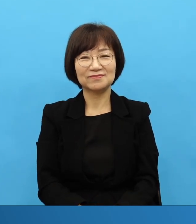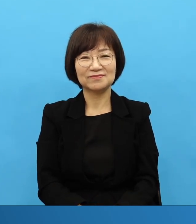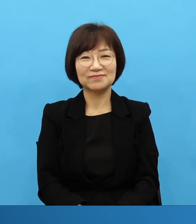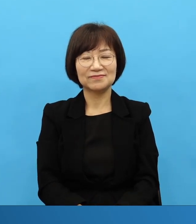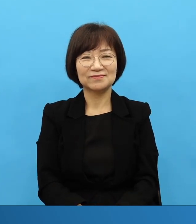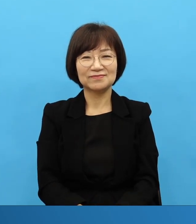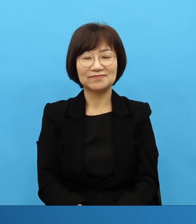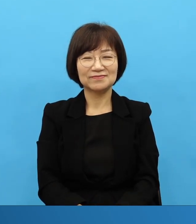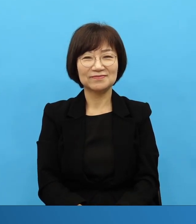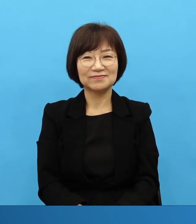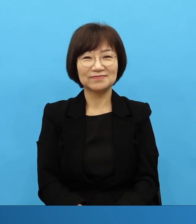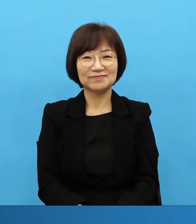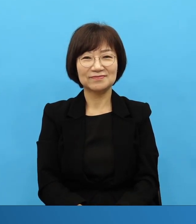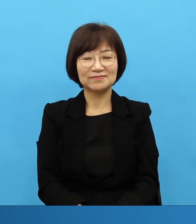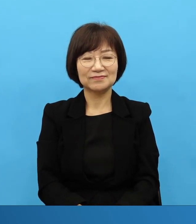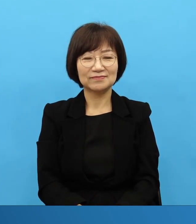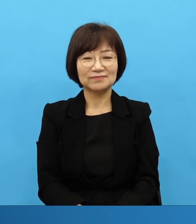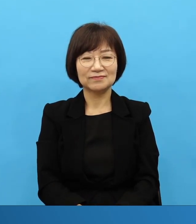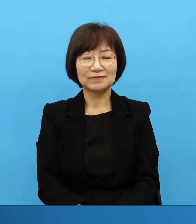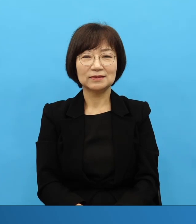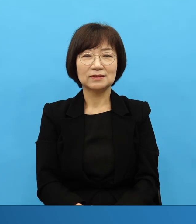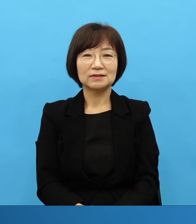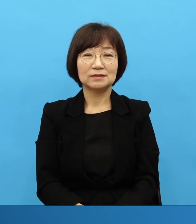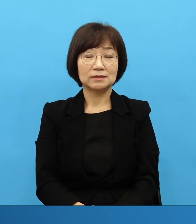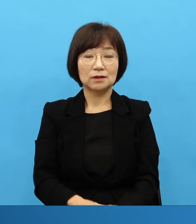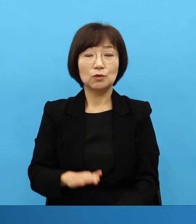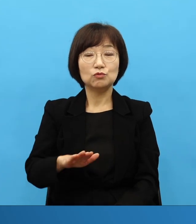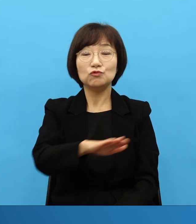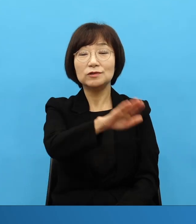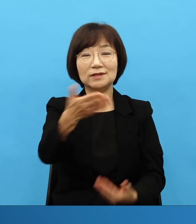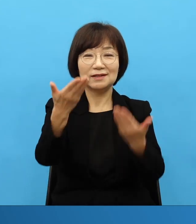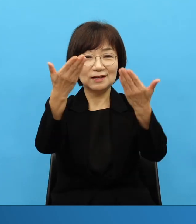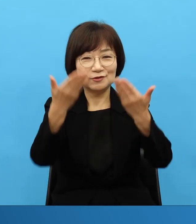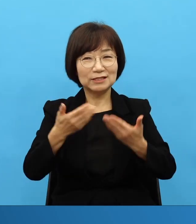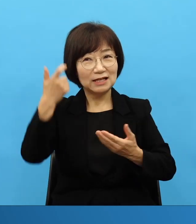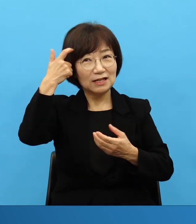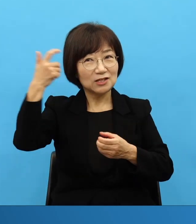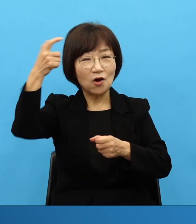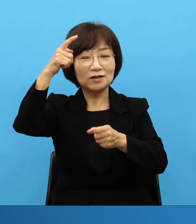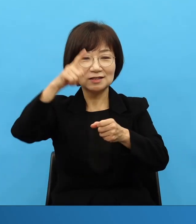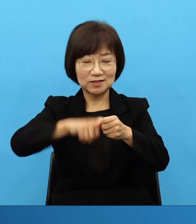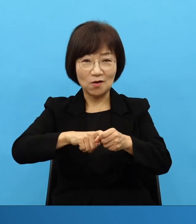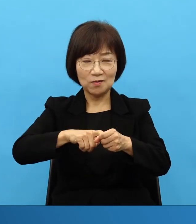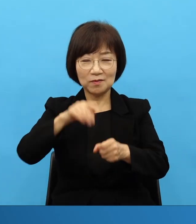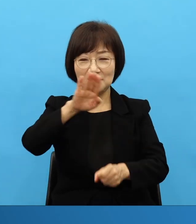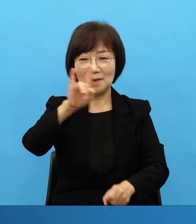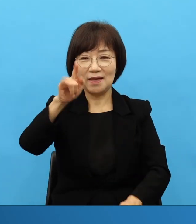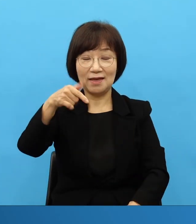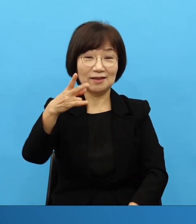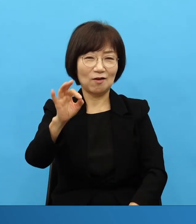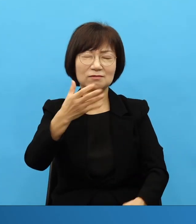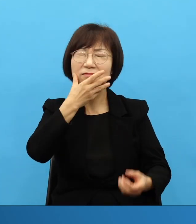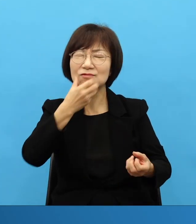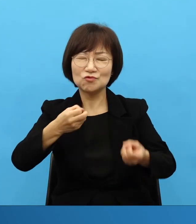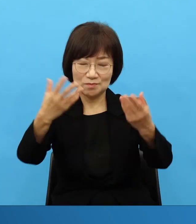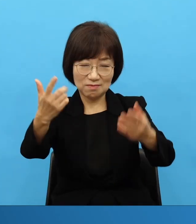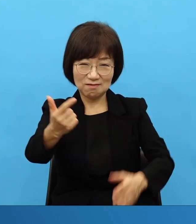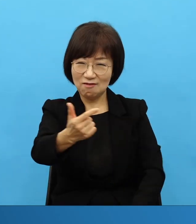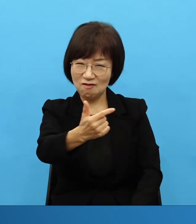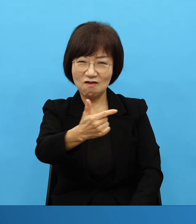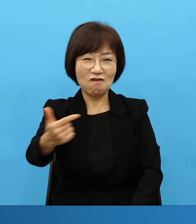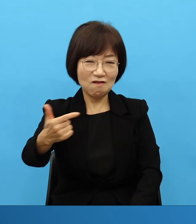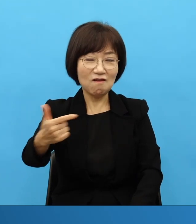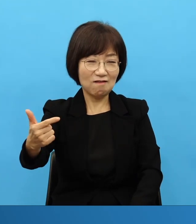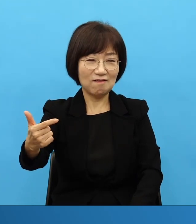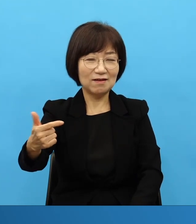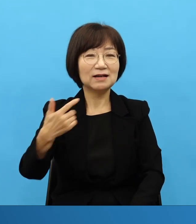뭡니까? 배경이 어마어마하거든요. 영적 배경이요. What is it that we have to 그걸 enjoy? 뒤바꾸는 영적 세계를 준 거예요, 하나님이. God has given to us a spiritual realm